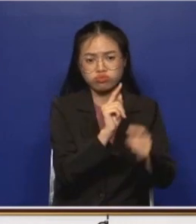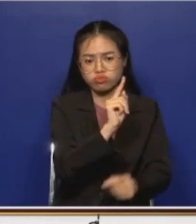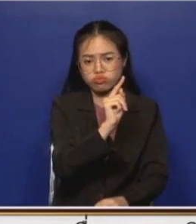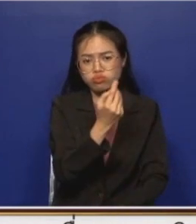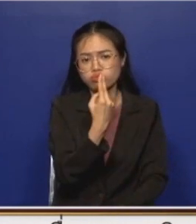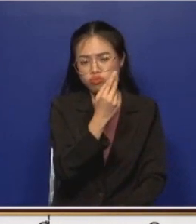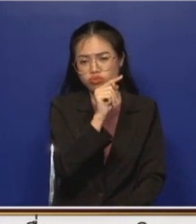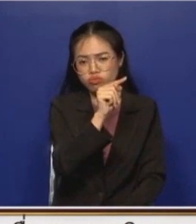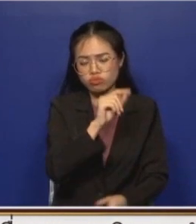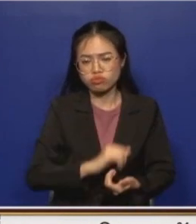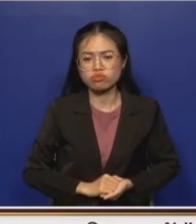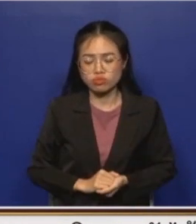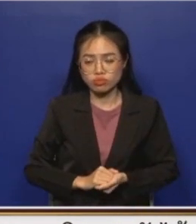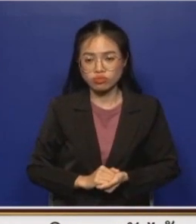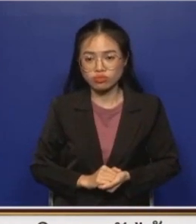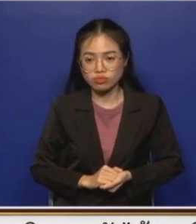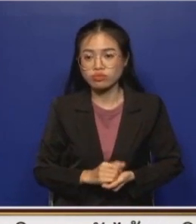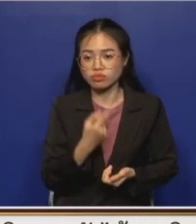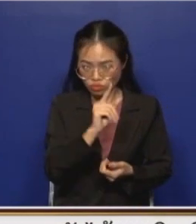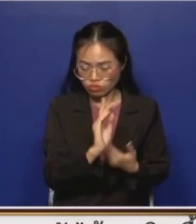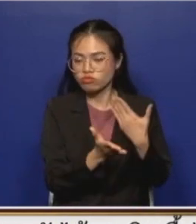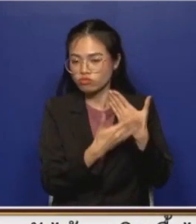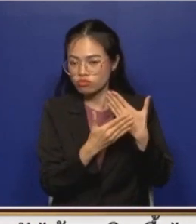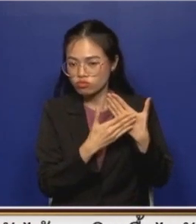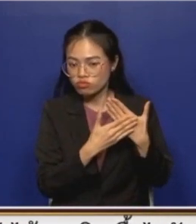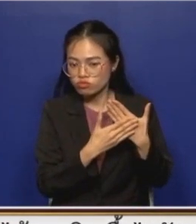ไรอภิปรายเรื่องการซื้อวัคซีน